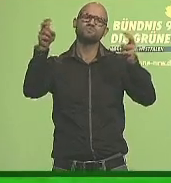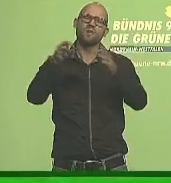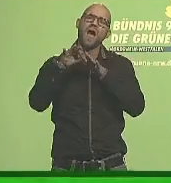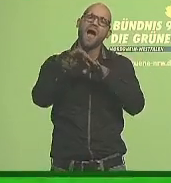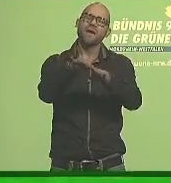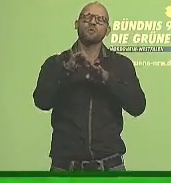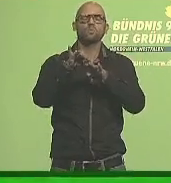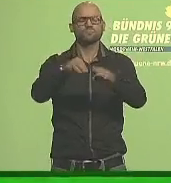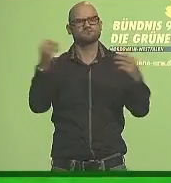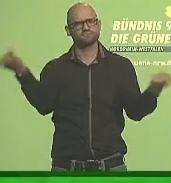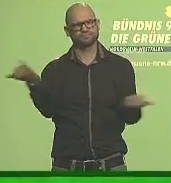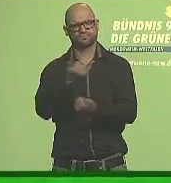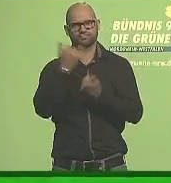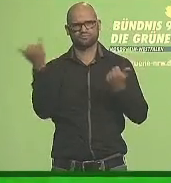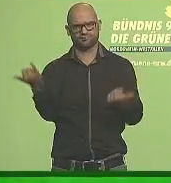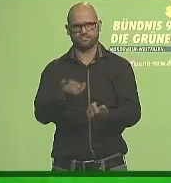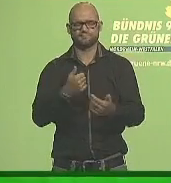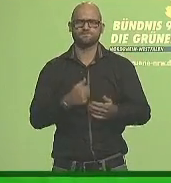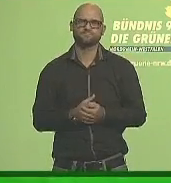geleitet.